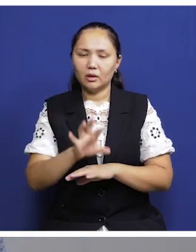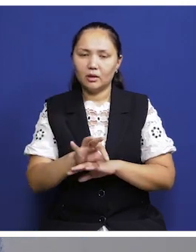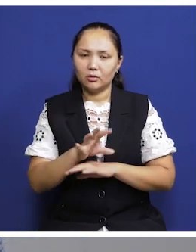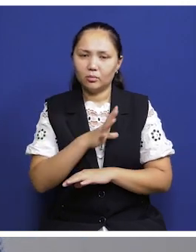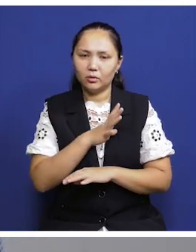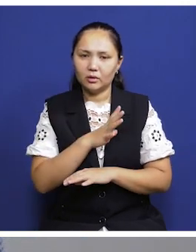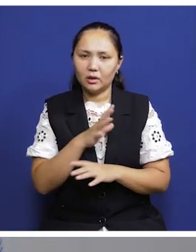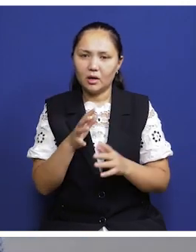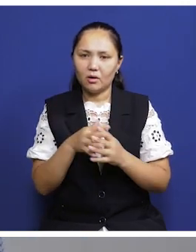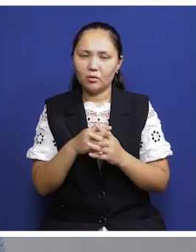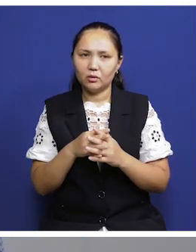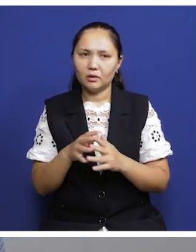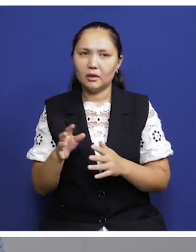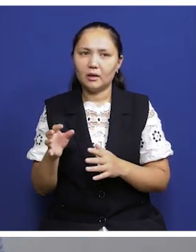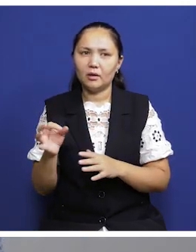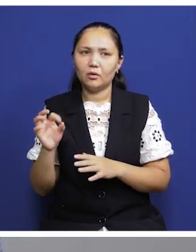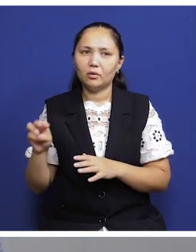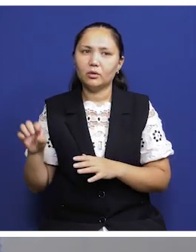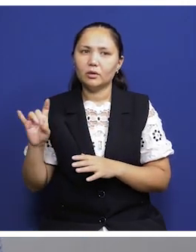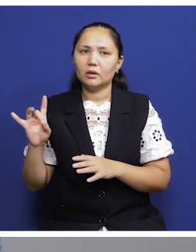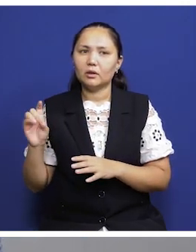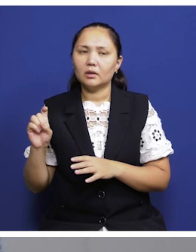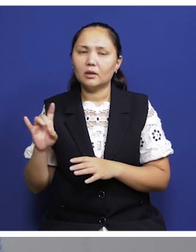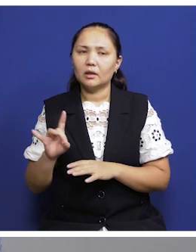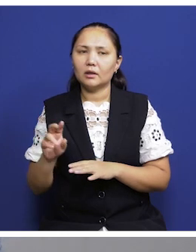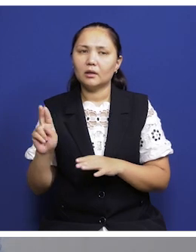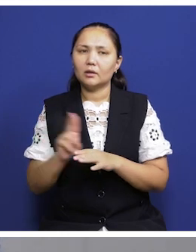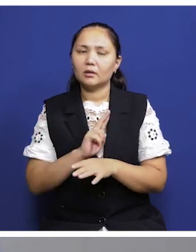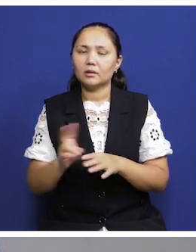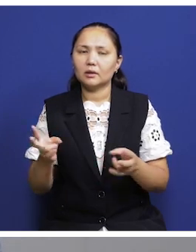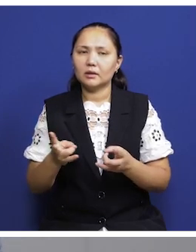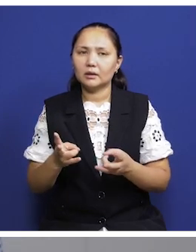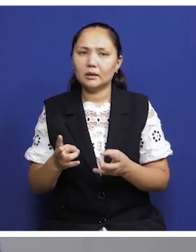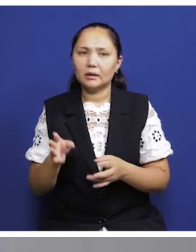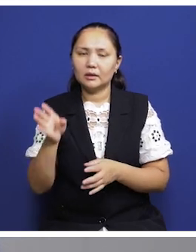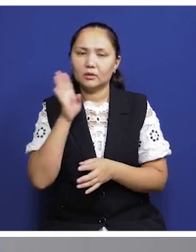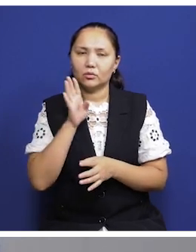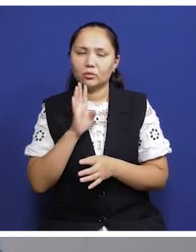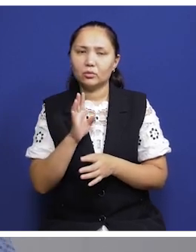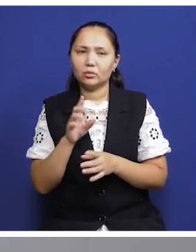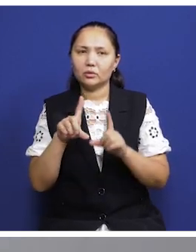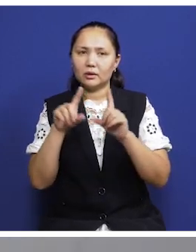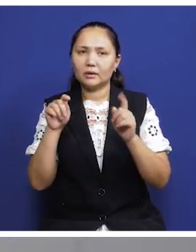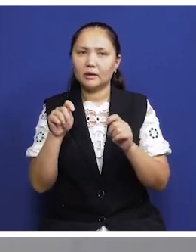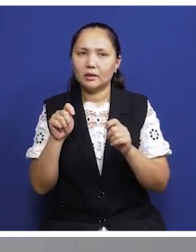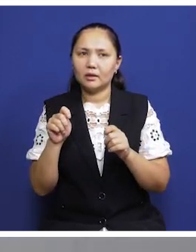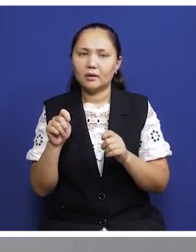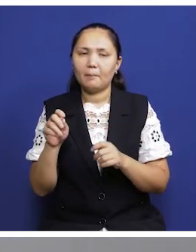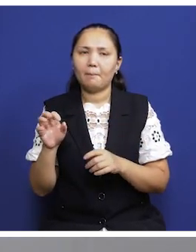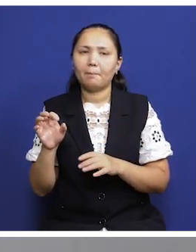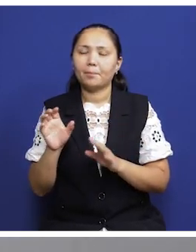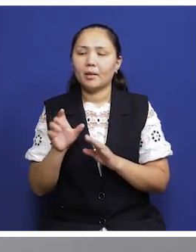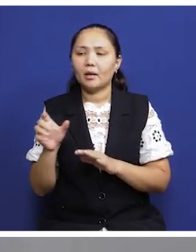сол Отырардағы ауыз су жүйесі күрделі жөндеуді қажет етіп тұрған жайы бар. Енді сол Отырар ауылының тұрғындарының